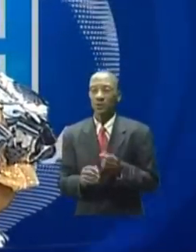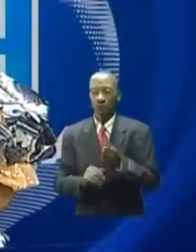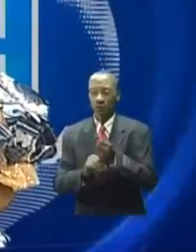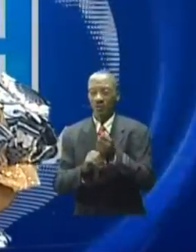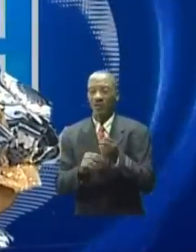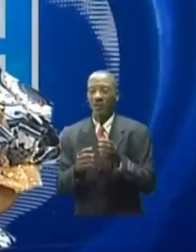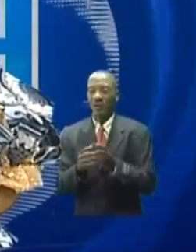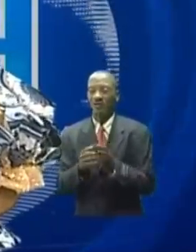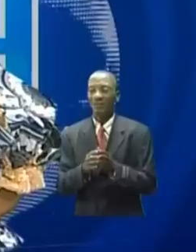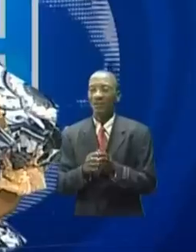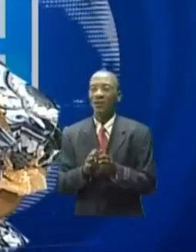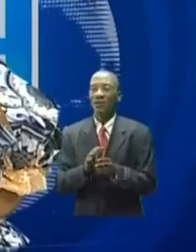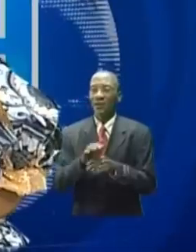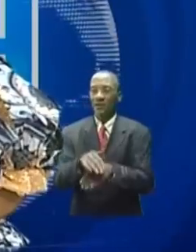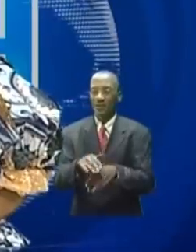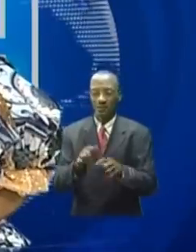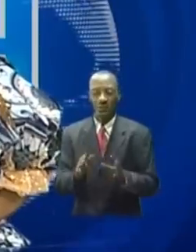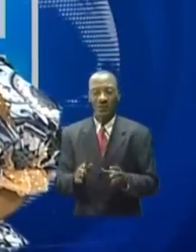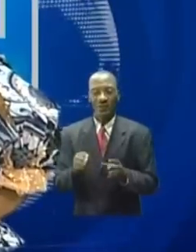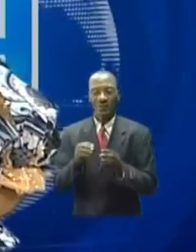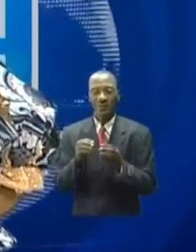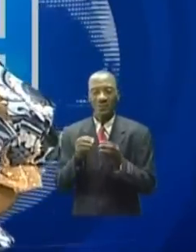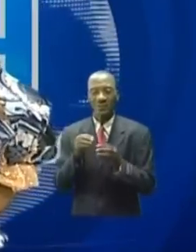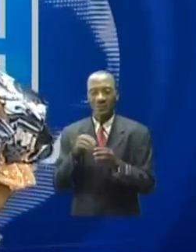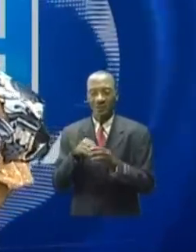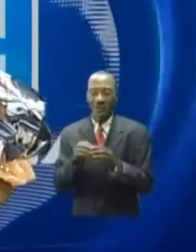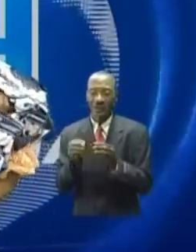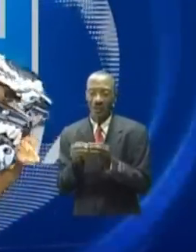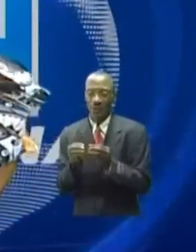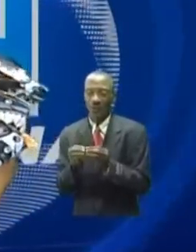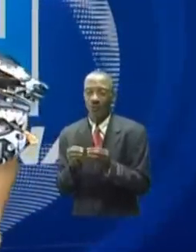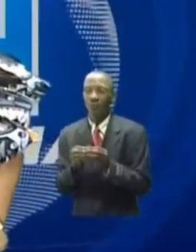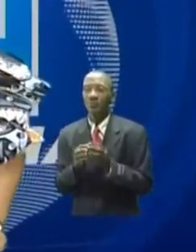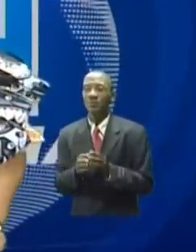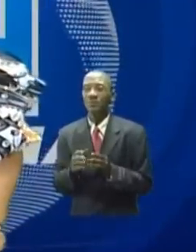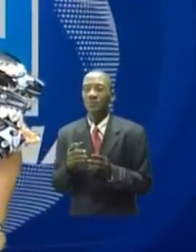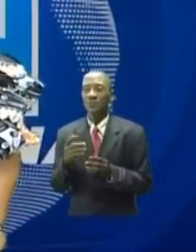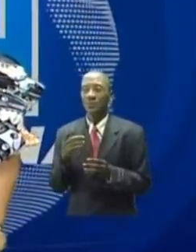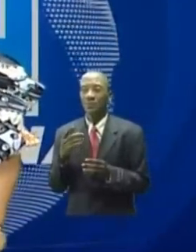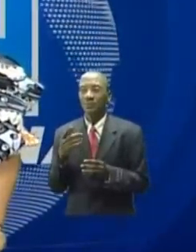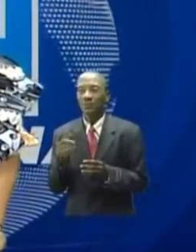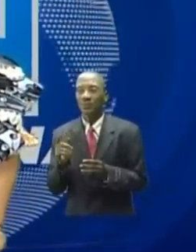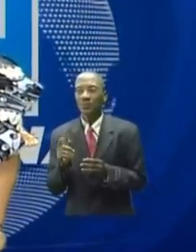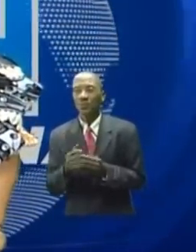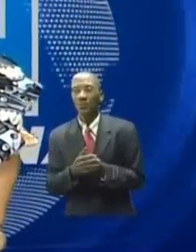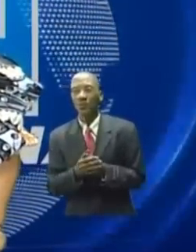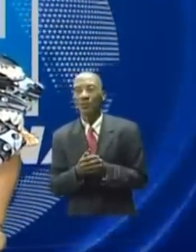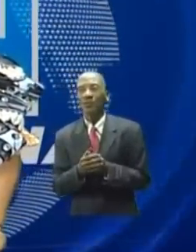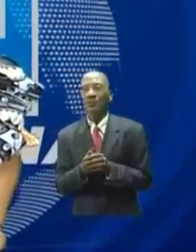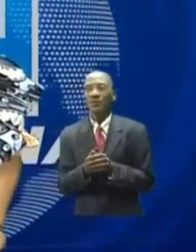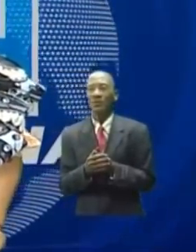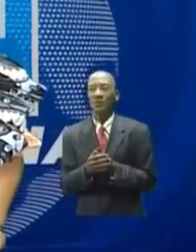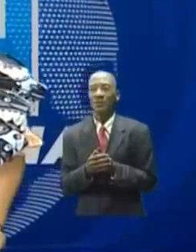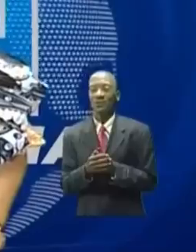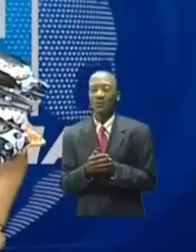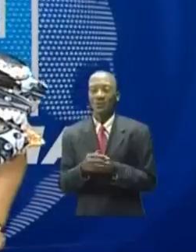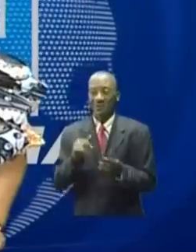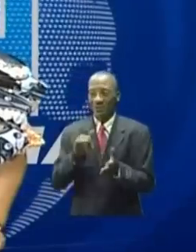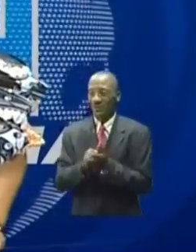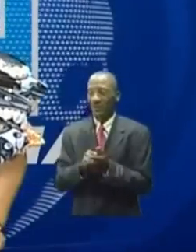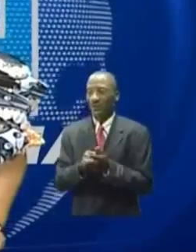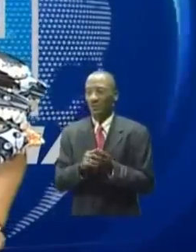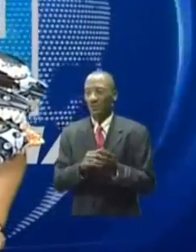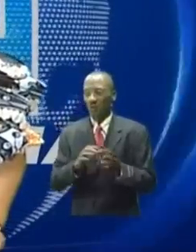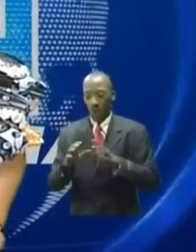manque d'eau seront observées dans les communes ci-après, Gombe, Lingwala, Bandalungwa, Kintambo et Barumbu.